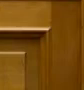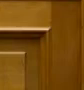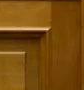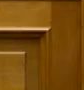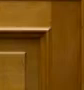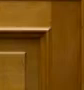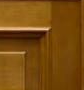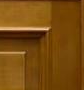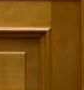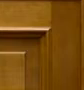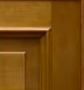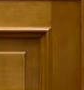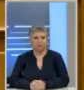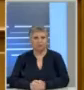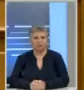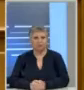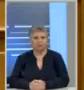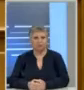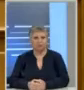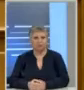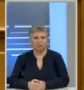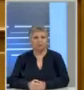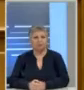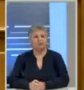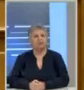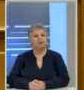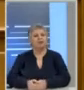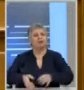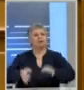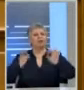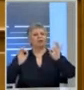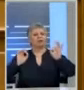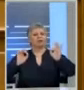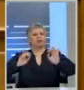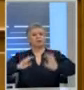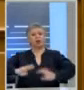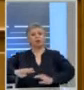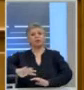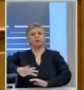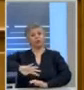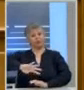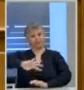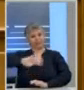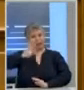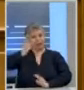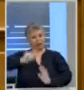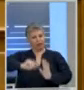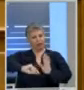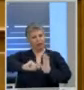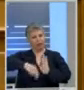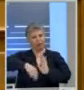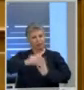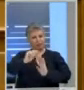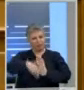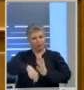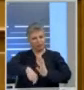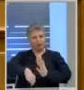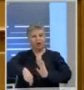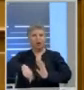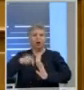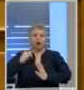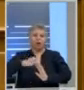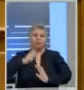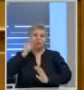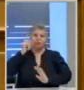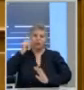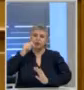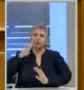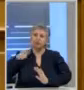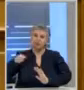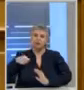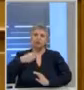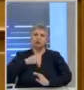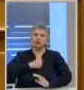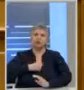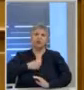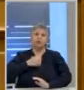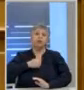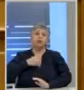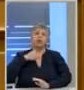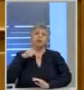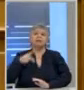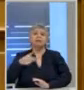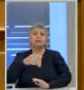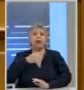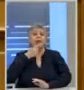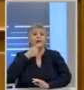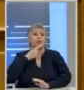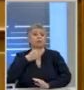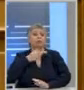τέταρτο μνημόνιο, και ξέρω ότι αυτό σας ενοχλεί ιδιαίτερα, τιμωρεί αυτούς που δήθεν θα προστατεύατε, κύριε